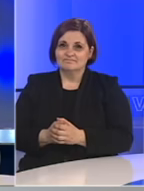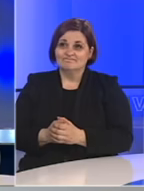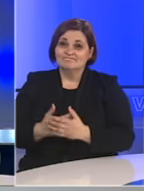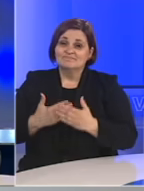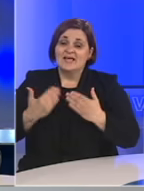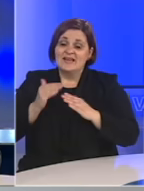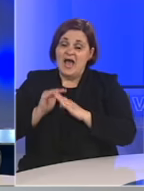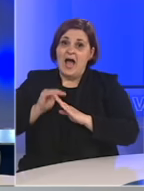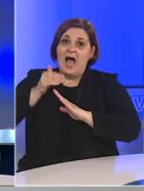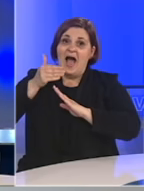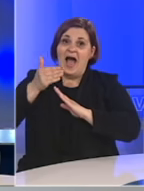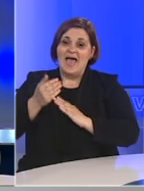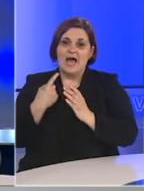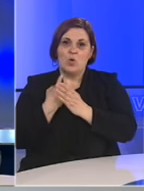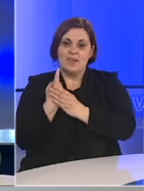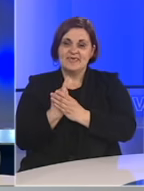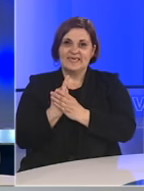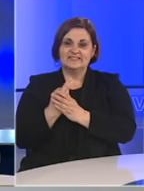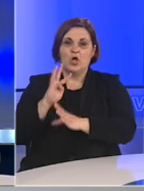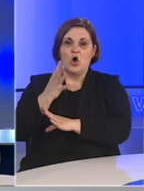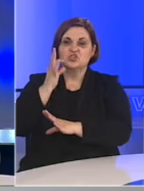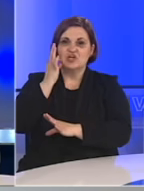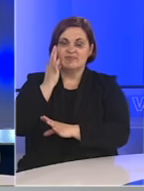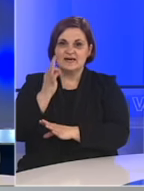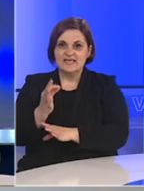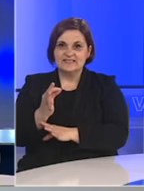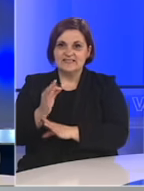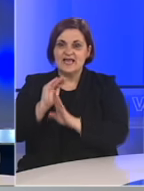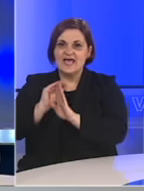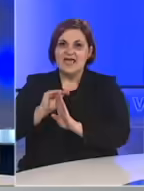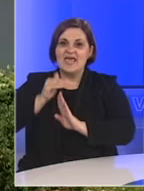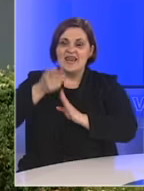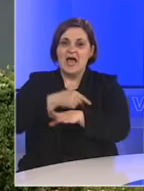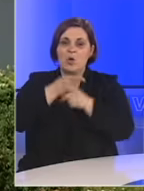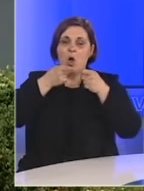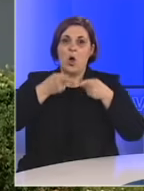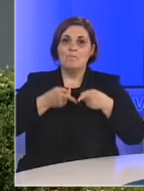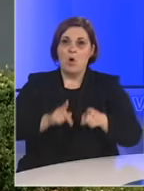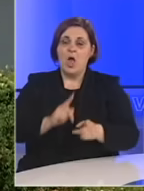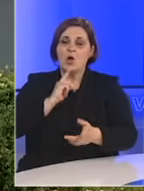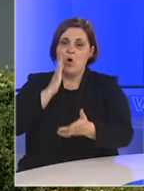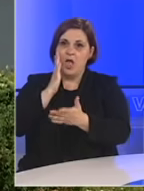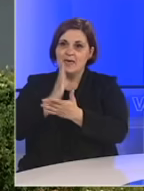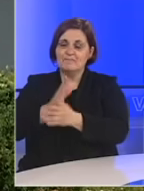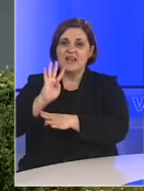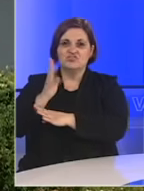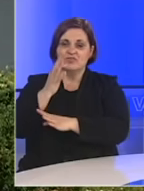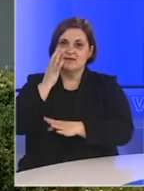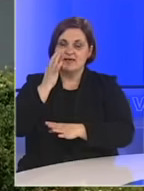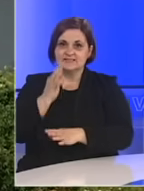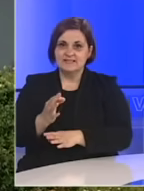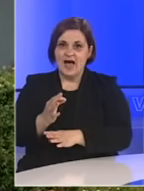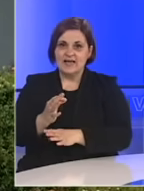Pa nakon izolacije od 14 dana, nakon hospitalizacije koja je također trajala 14